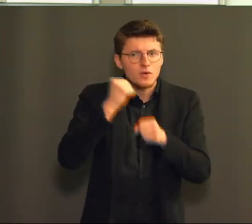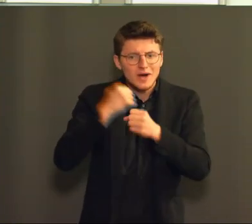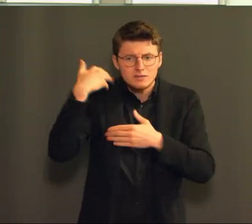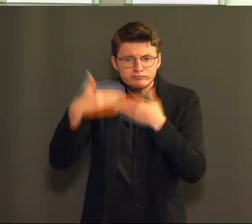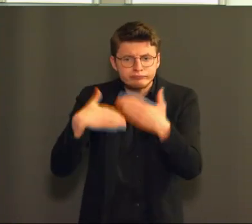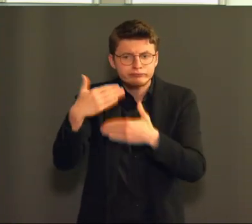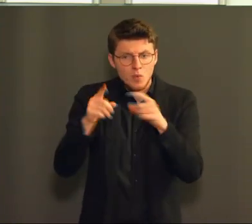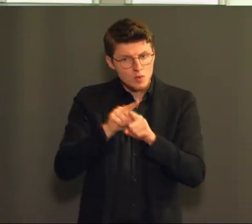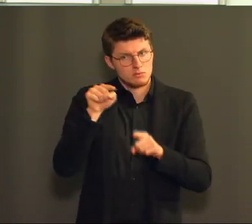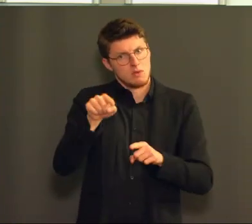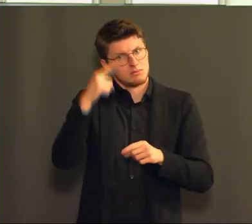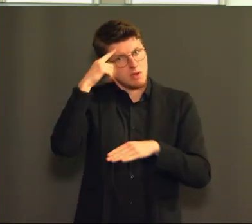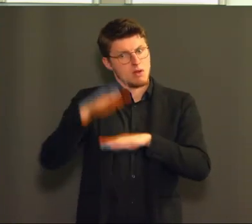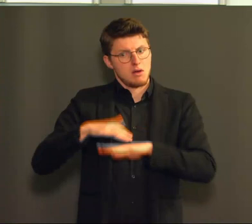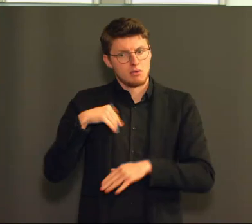in gevaar te brengen.